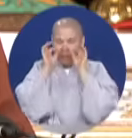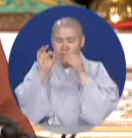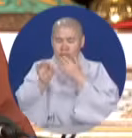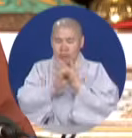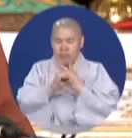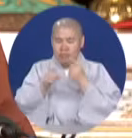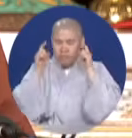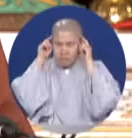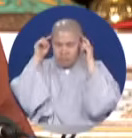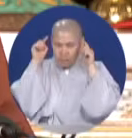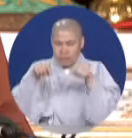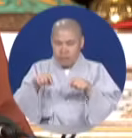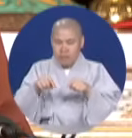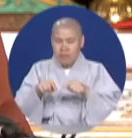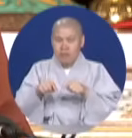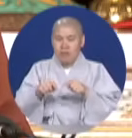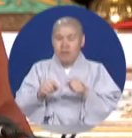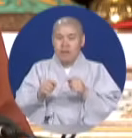경은 거울인데